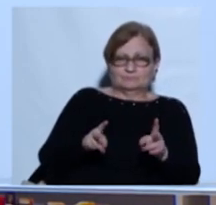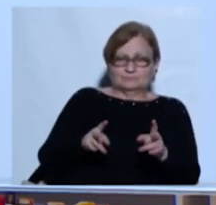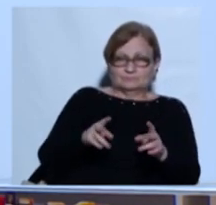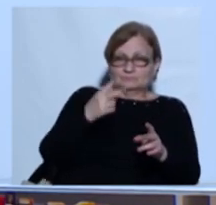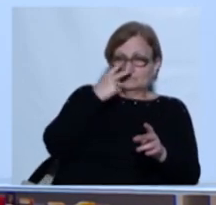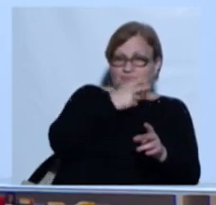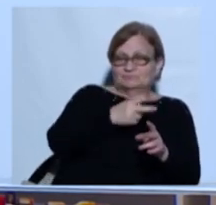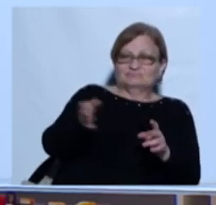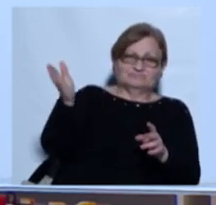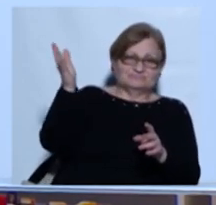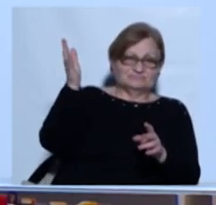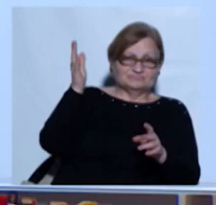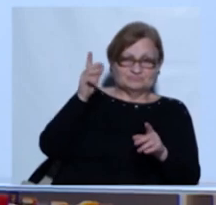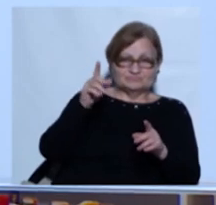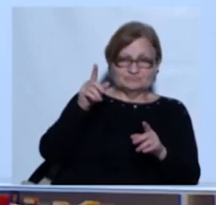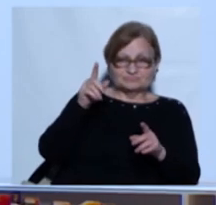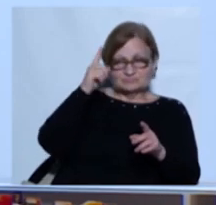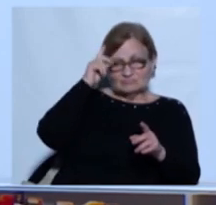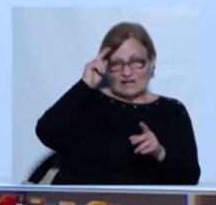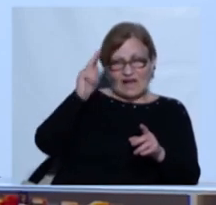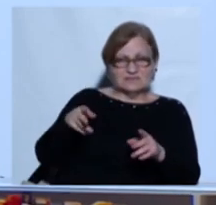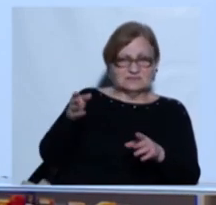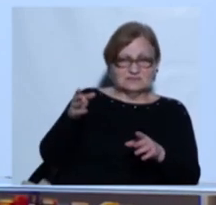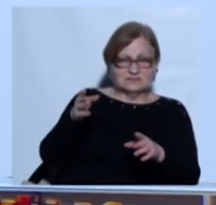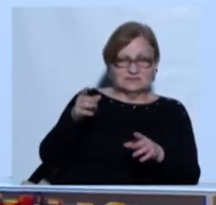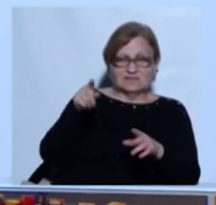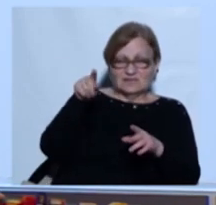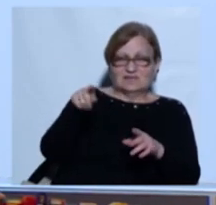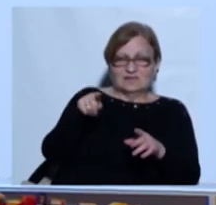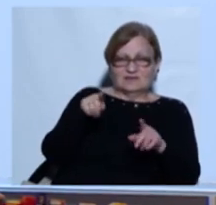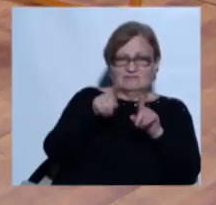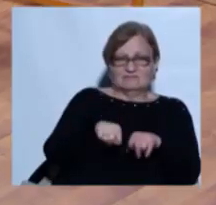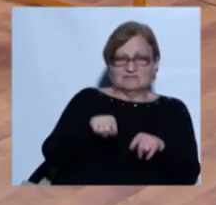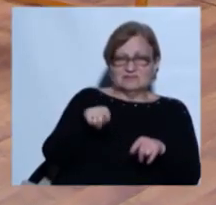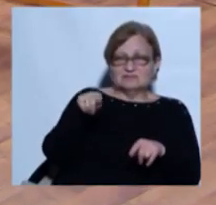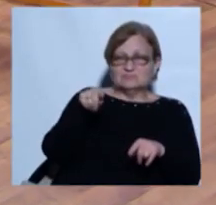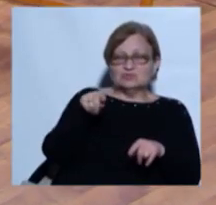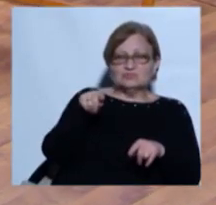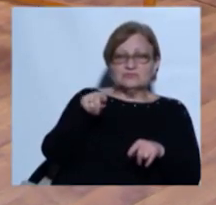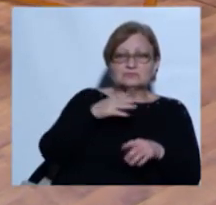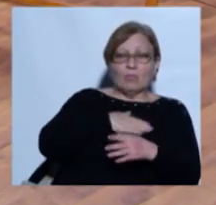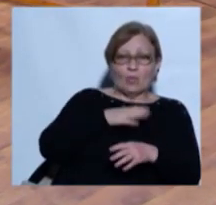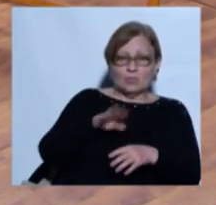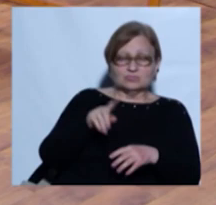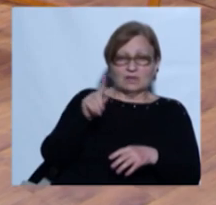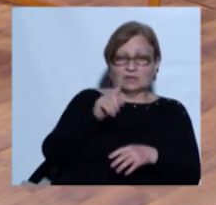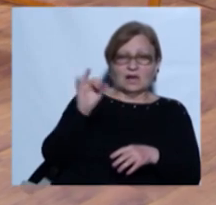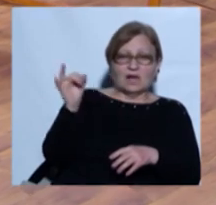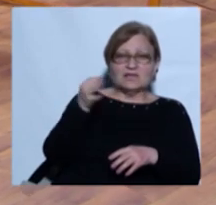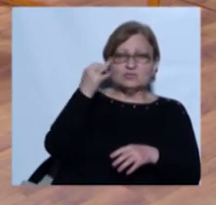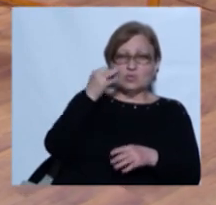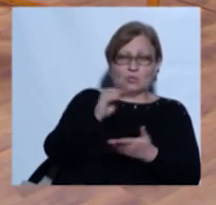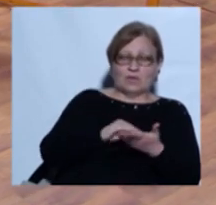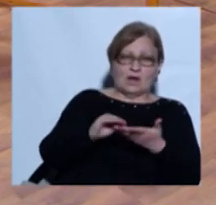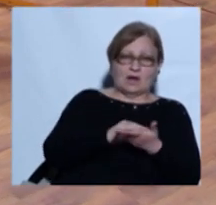დამიხედეთ ერთი ამასო რა, იმისთვის არც იცისო, რომ იმისთვის მოკვდა, რომ ისტორია განმეორებულიყო. ანუ ეს უნდა მოხდეს.